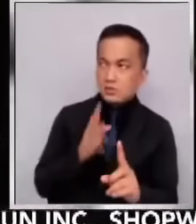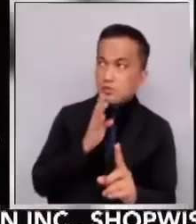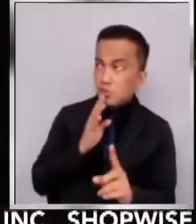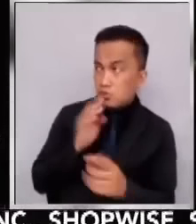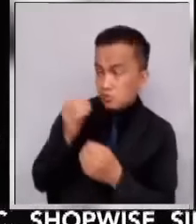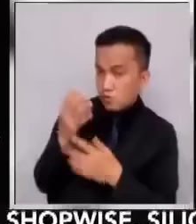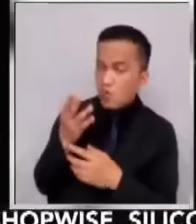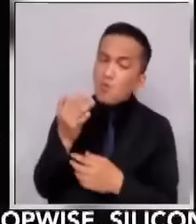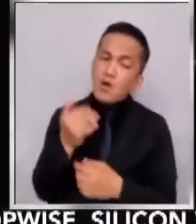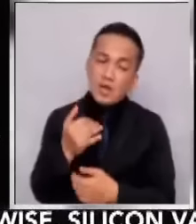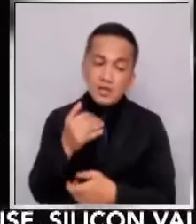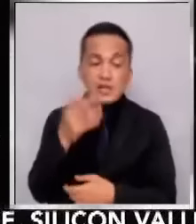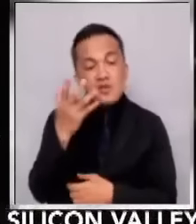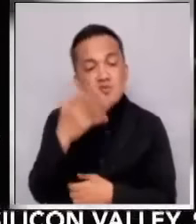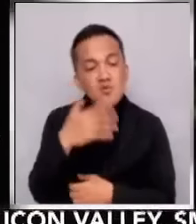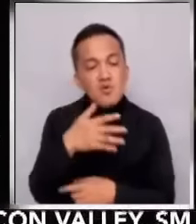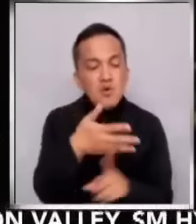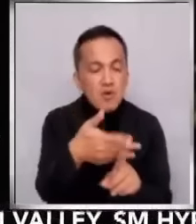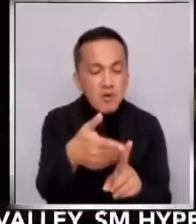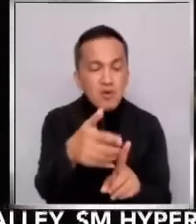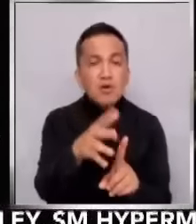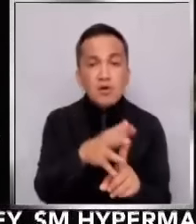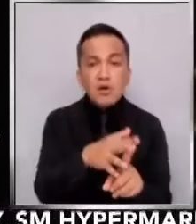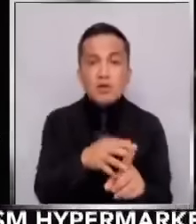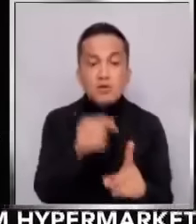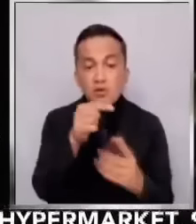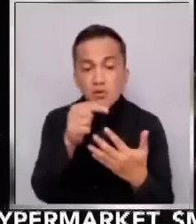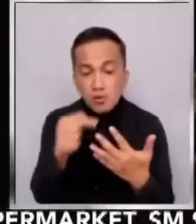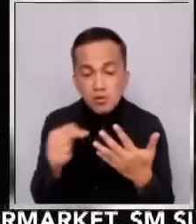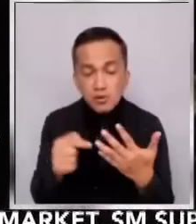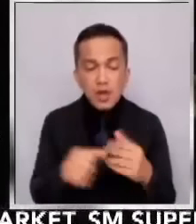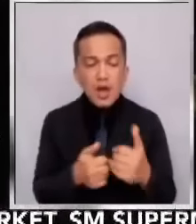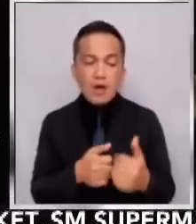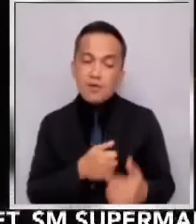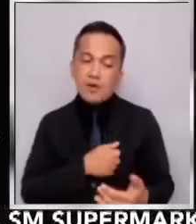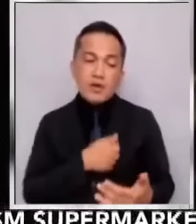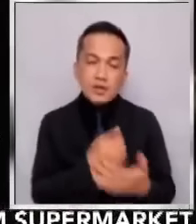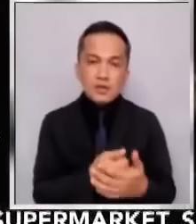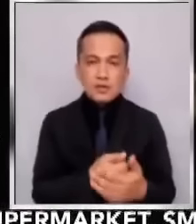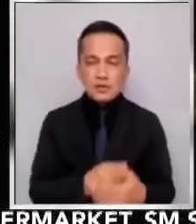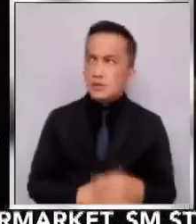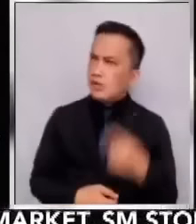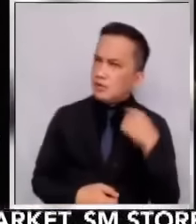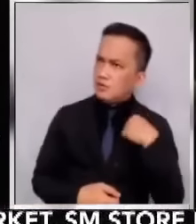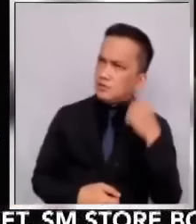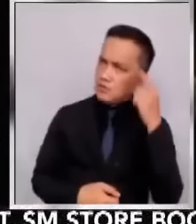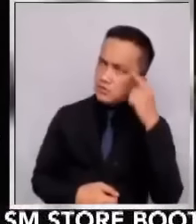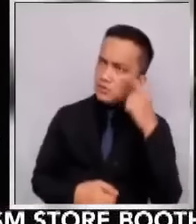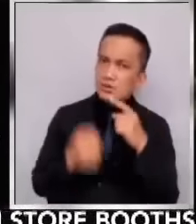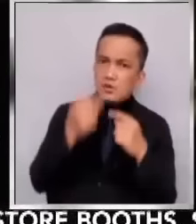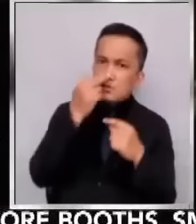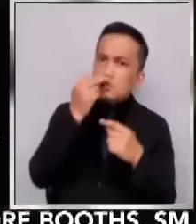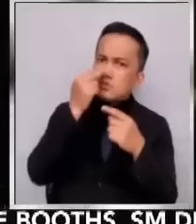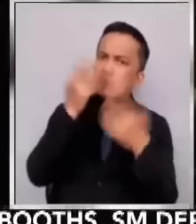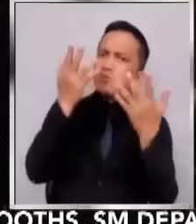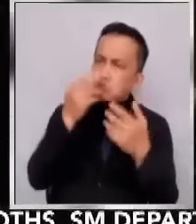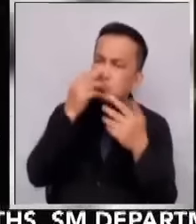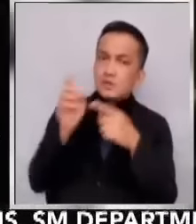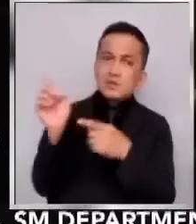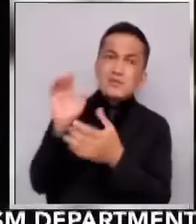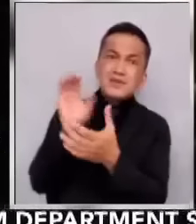mo, ganyan, paano pag nainlove ako?" Akala ko po, wala lang, yung biro-biro lang kasi po may asawa't anak po